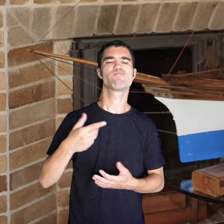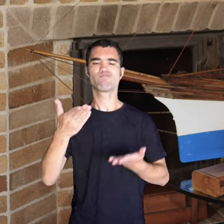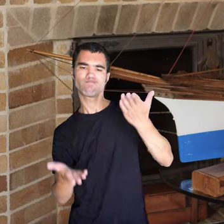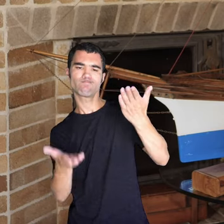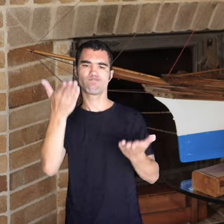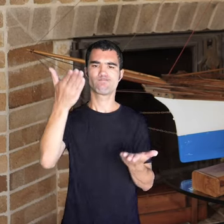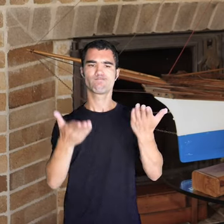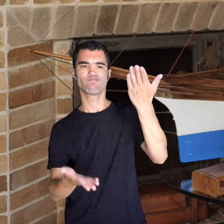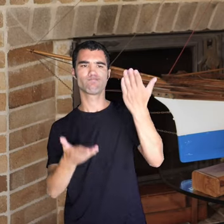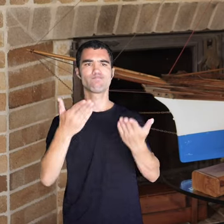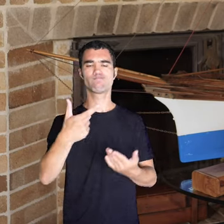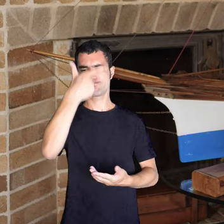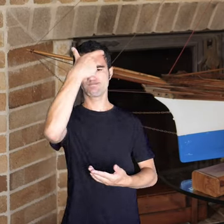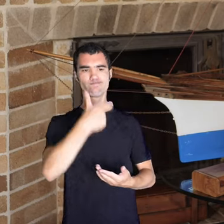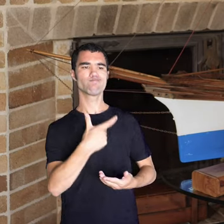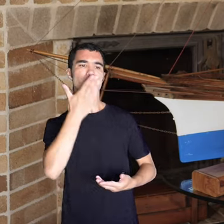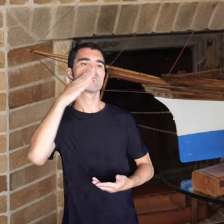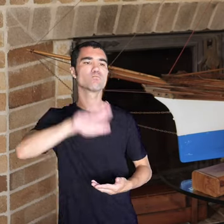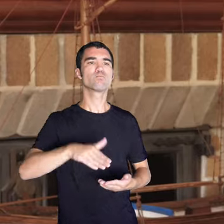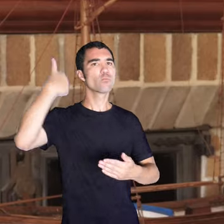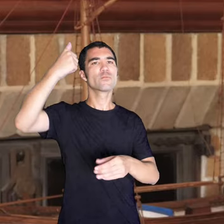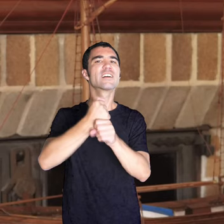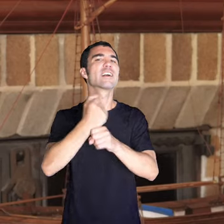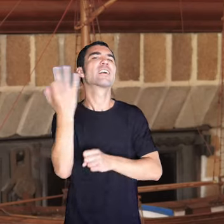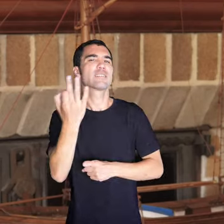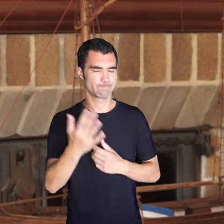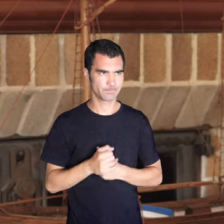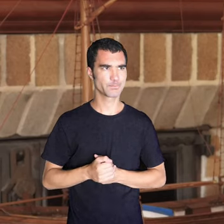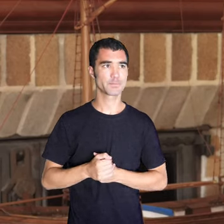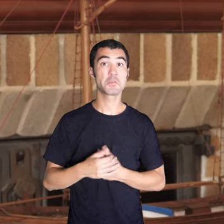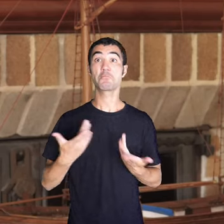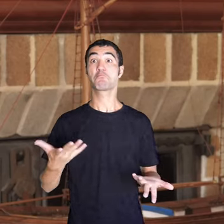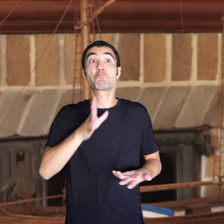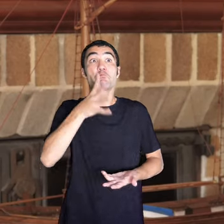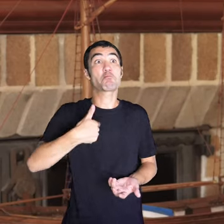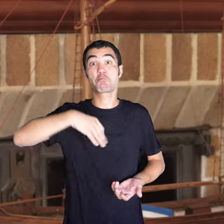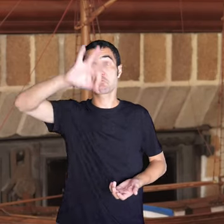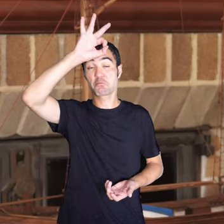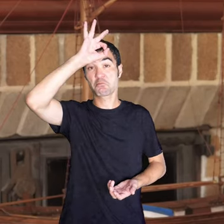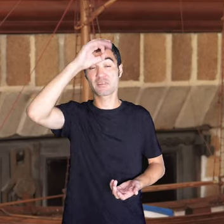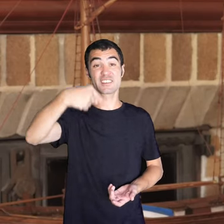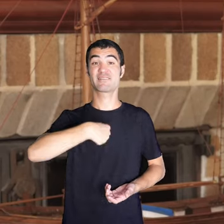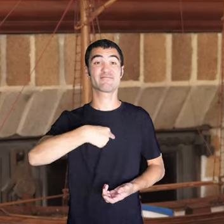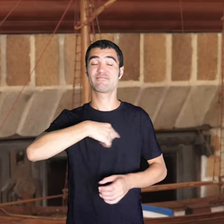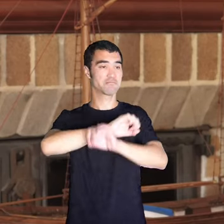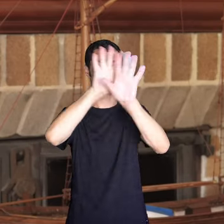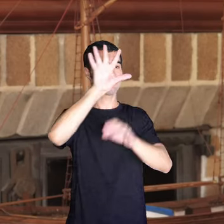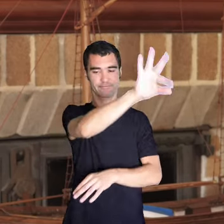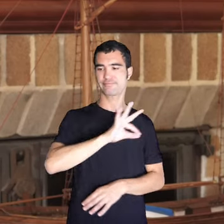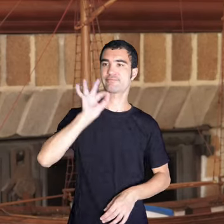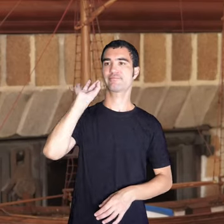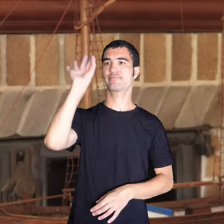avaluaven un poc què és el que te podria anar millor. I no sé per quin motiu, jo ja me passaren